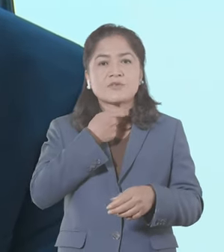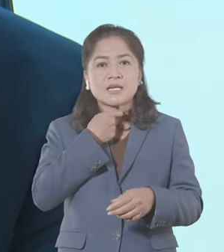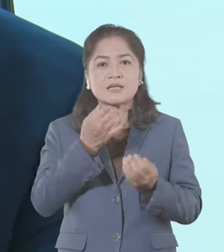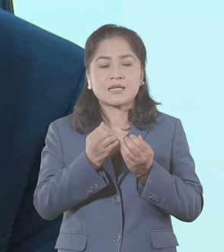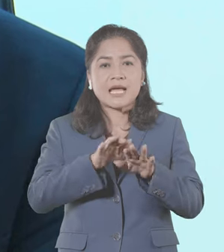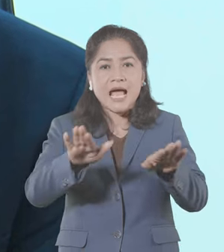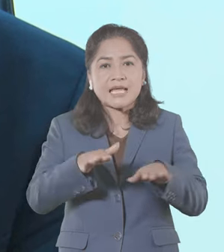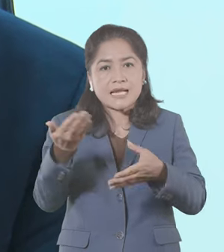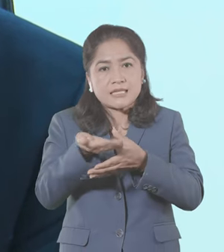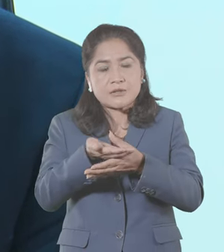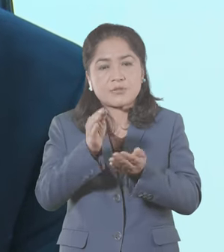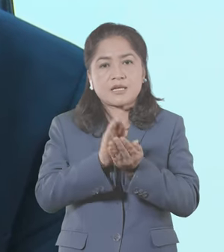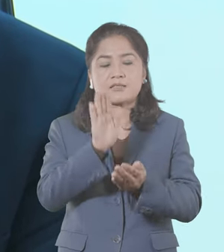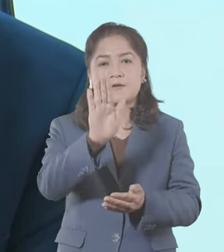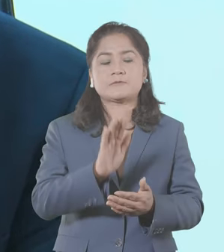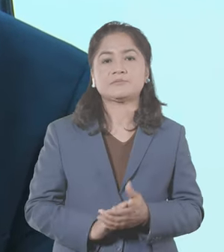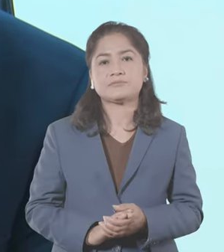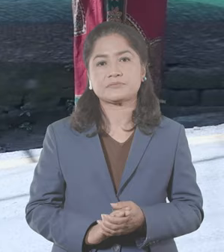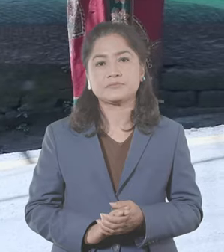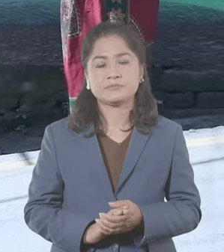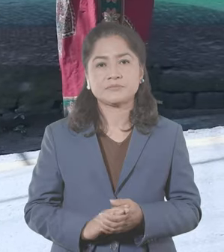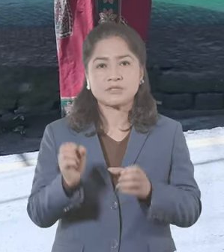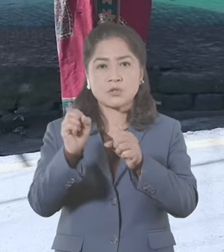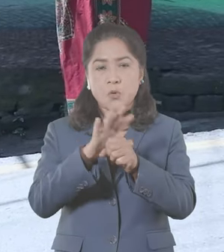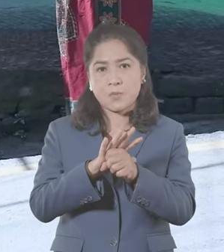समष्टिगत प्रत्याभूतिको आधार दस्तावेजको रूपमा रहेको छ।